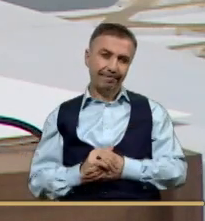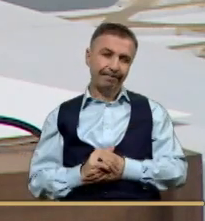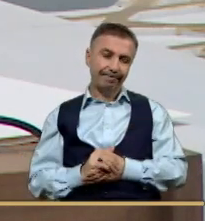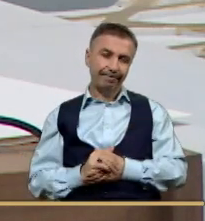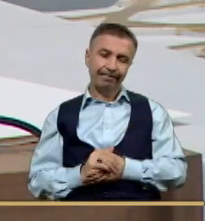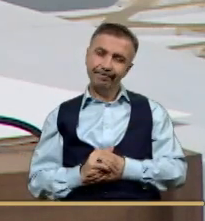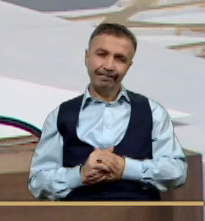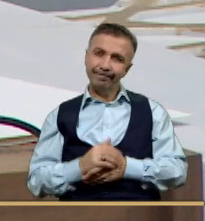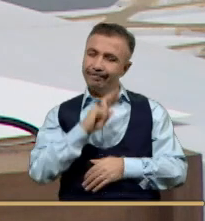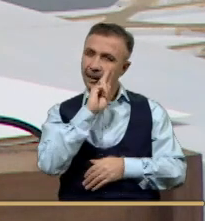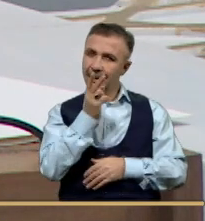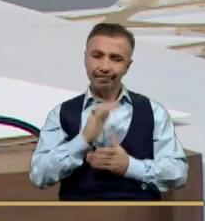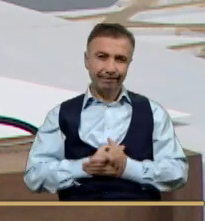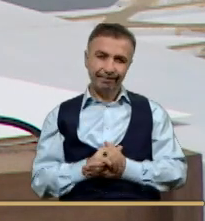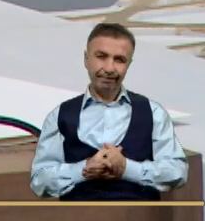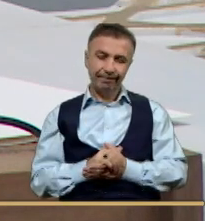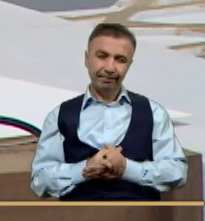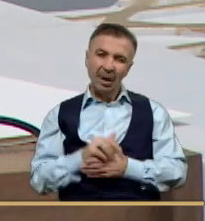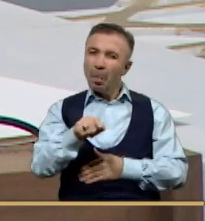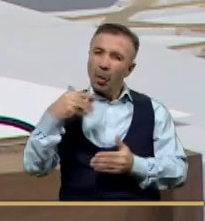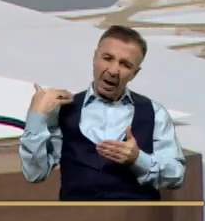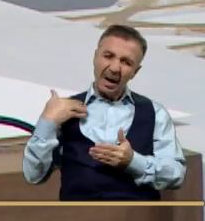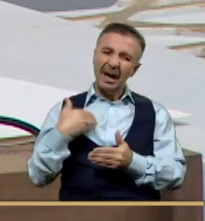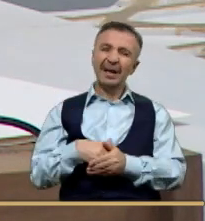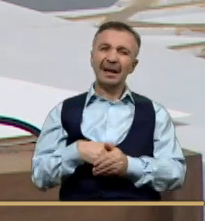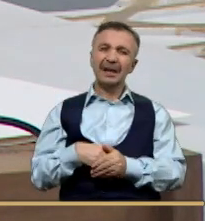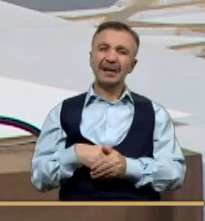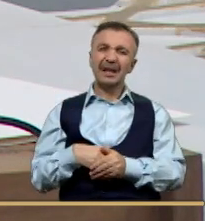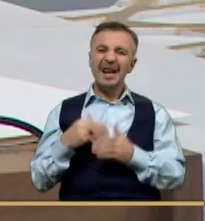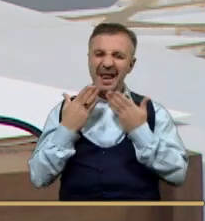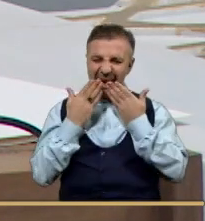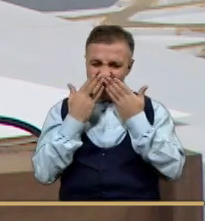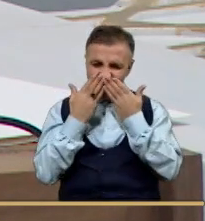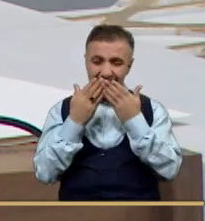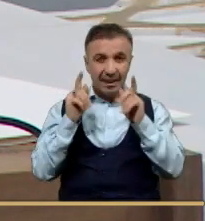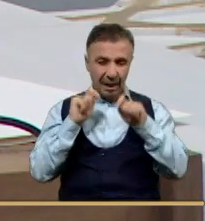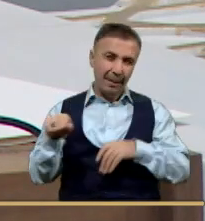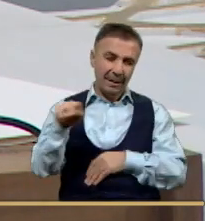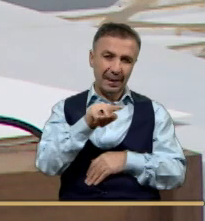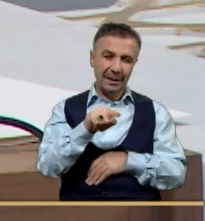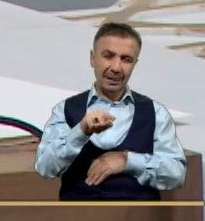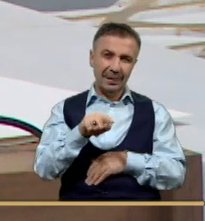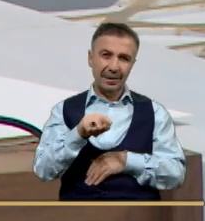Peki bu kadar nefreti körüklerseniz olacağı budur.